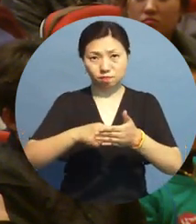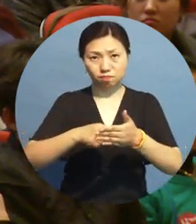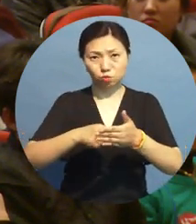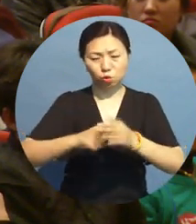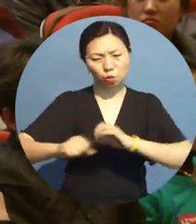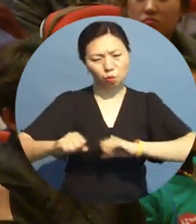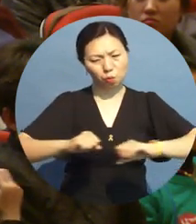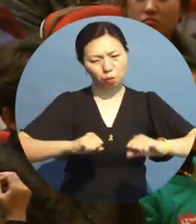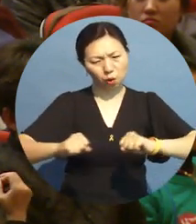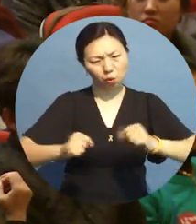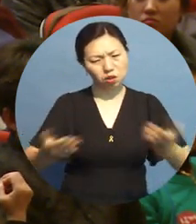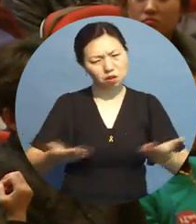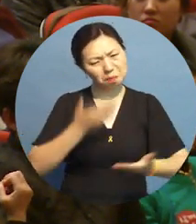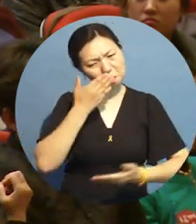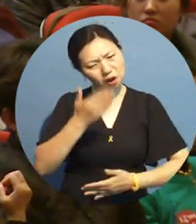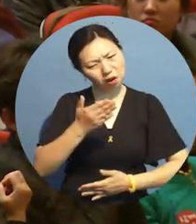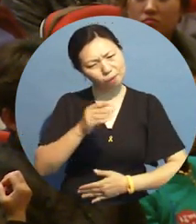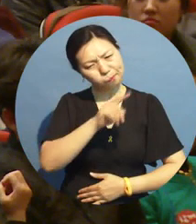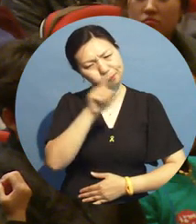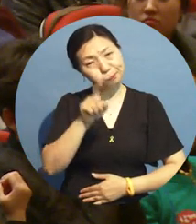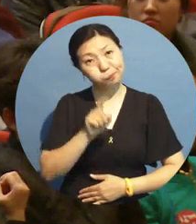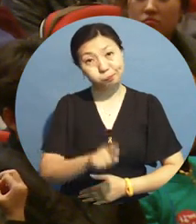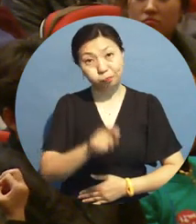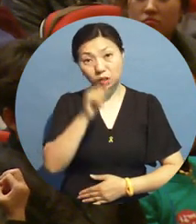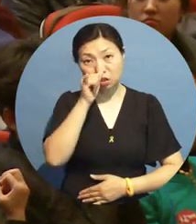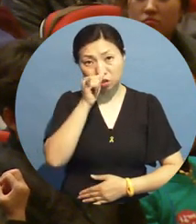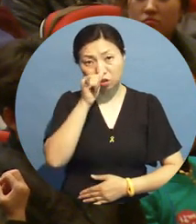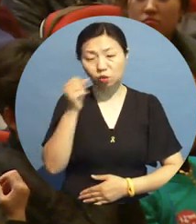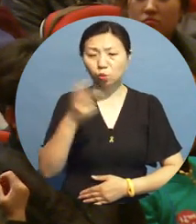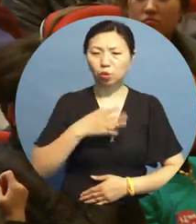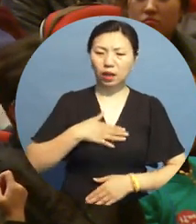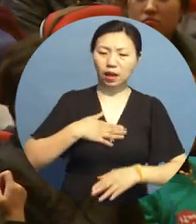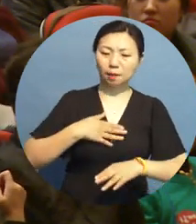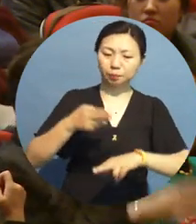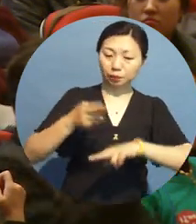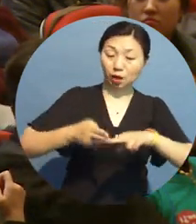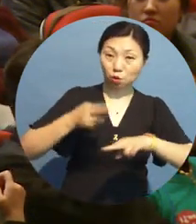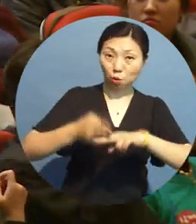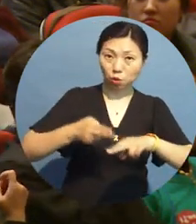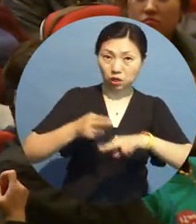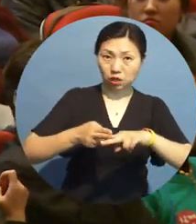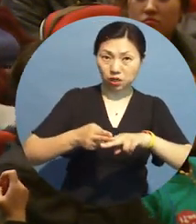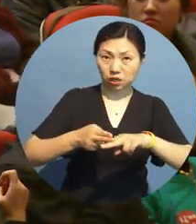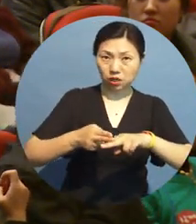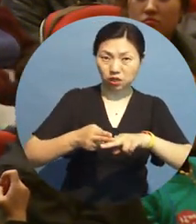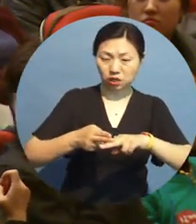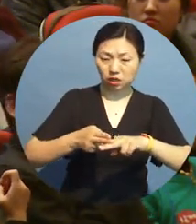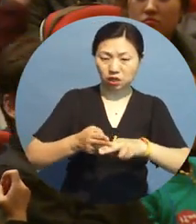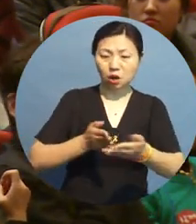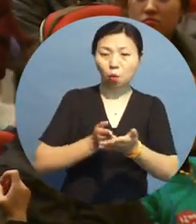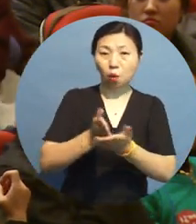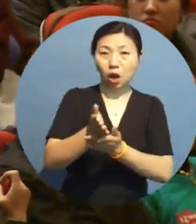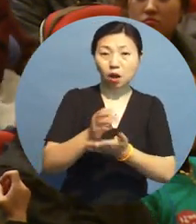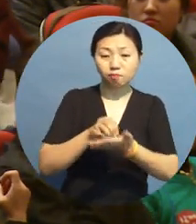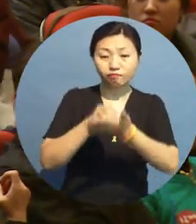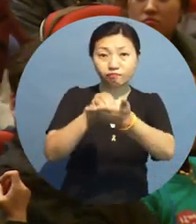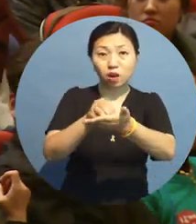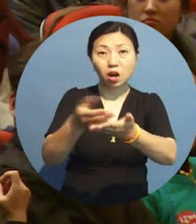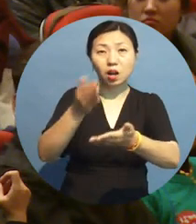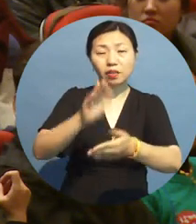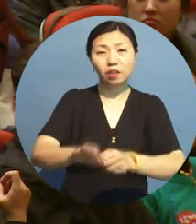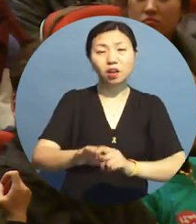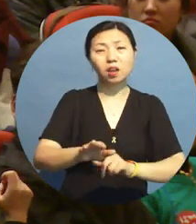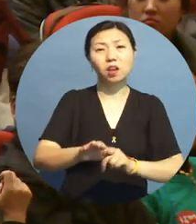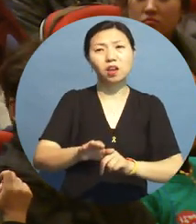수 있을까란 생각이 좀 들었고, 제가 이제 요리, 외식조리학과라고 요리과에